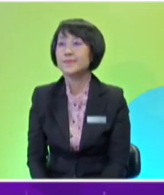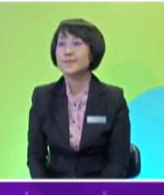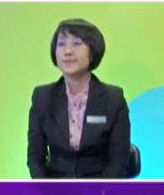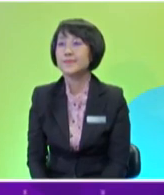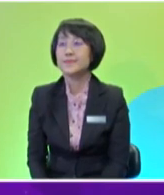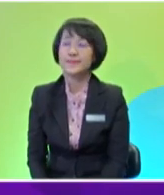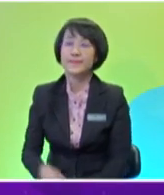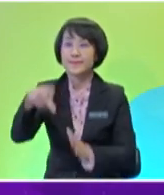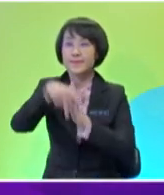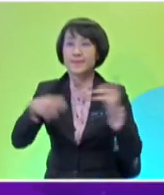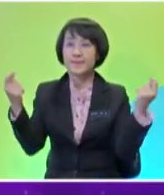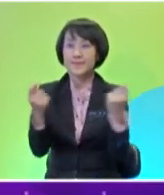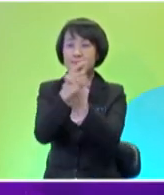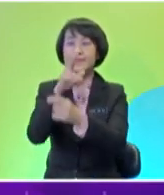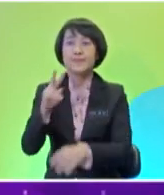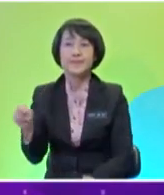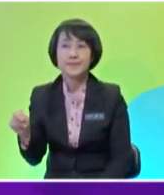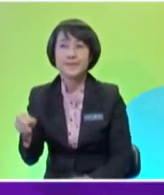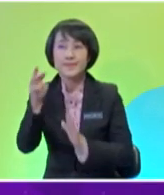pertandingan menulis